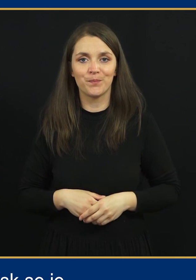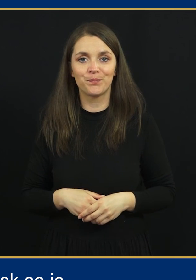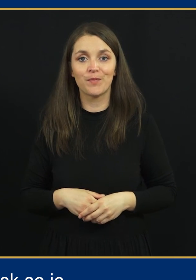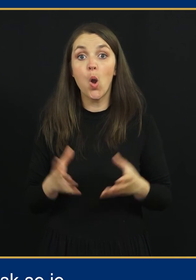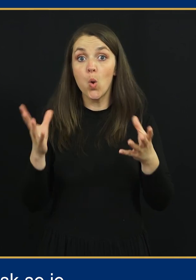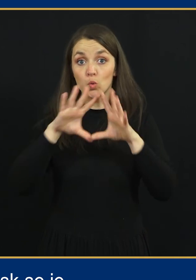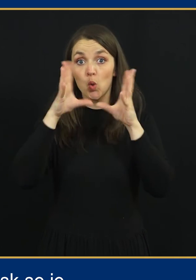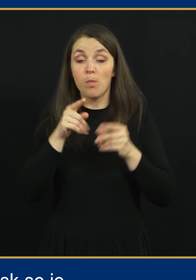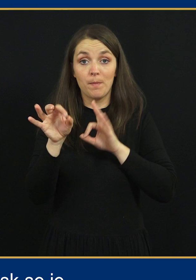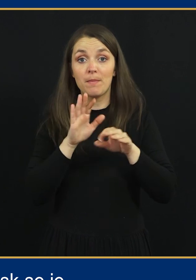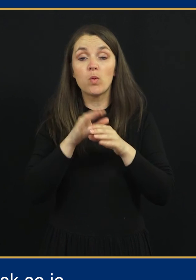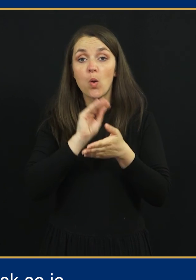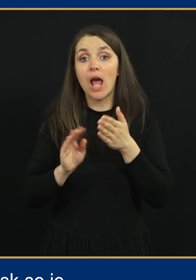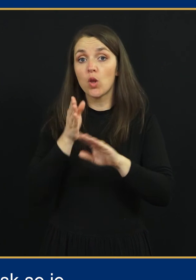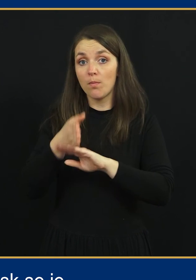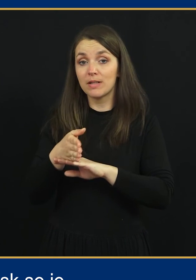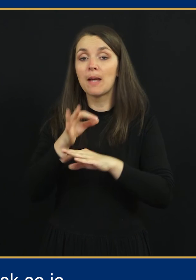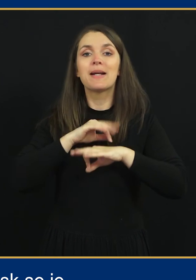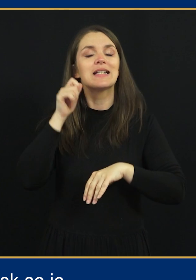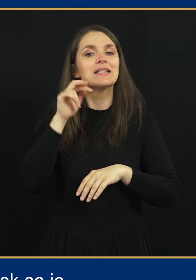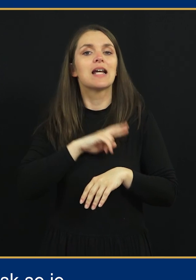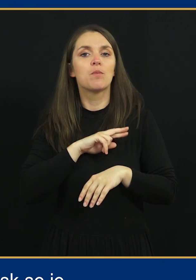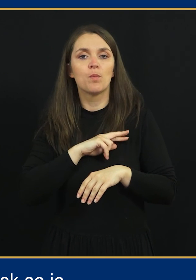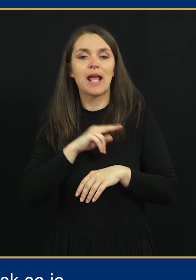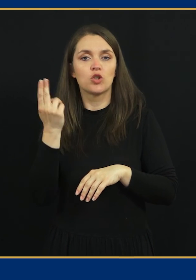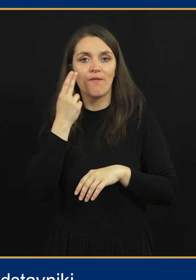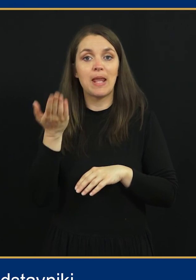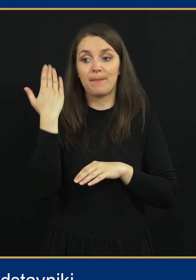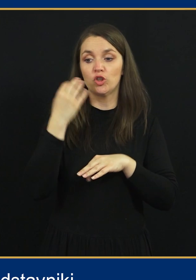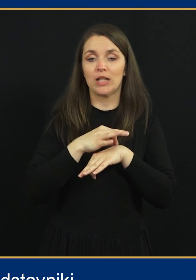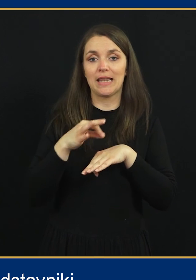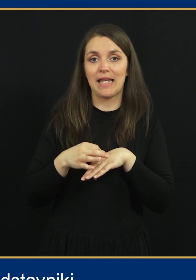sklopu priprav na uradni obisk se je predsednica Republike Slovenije prejšnji